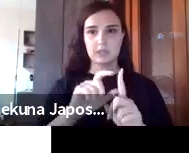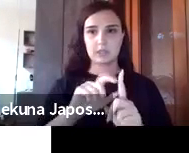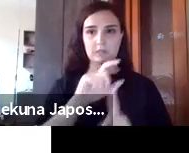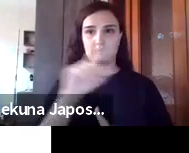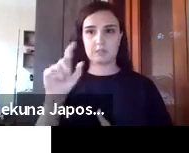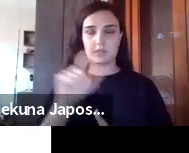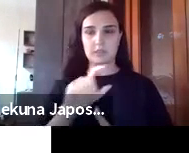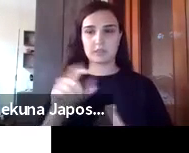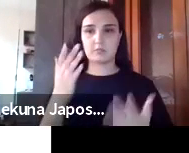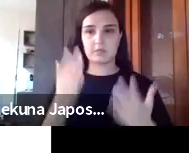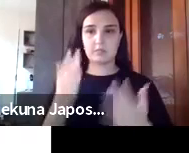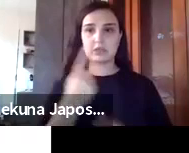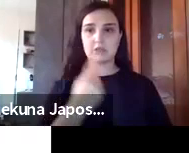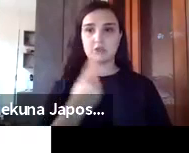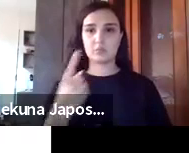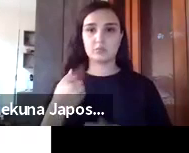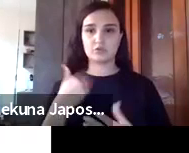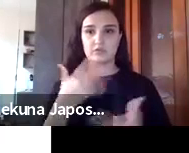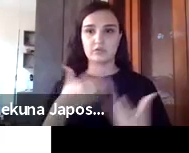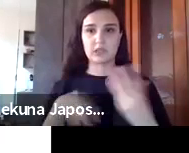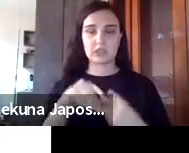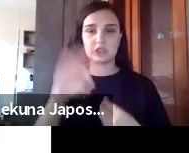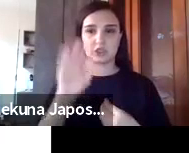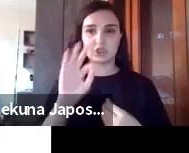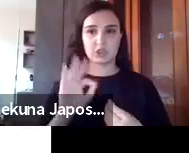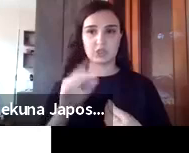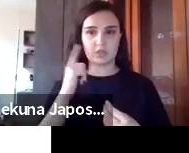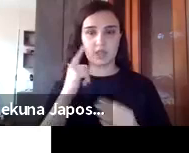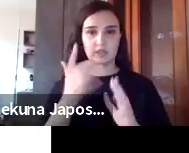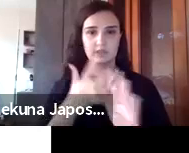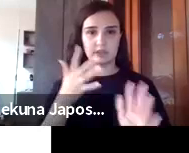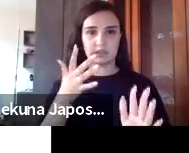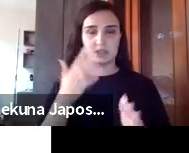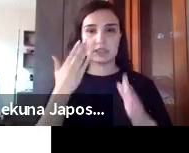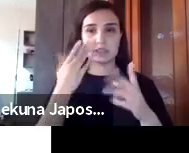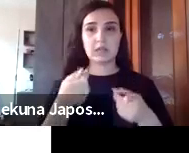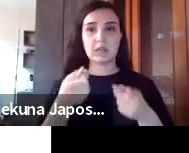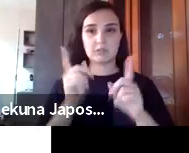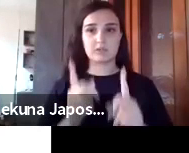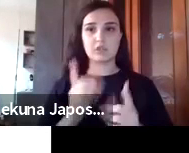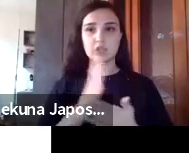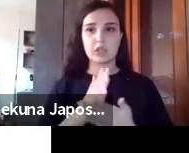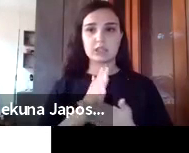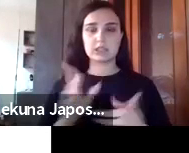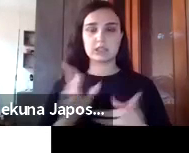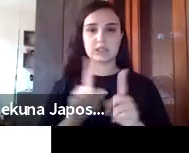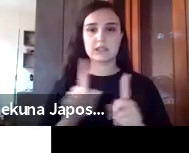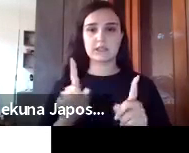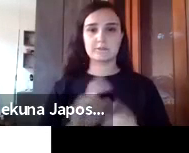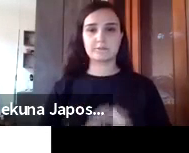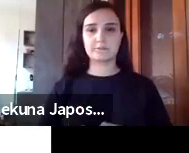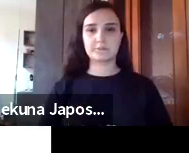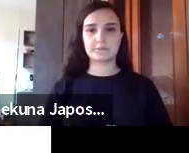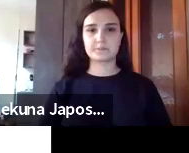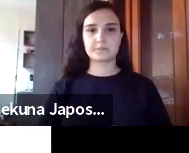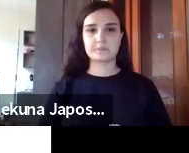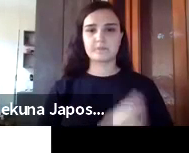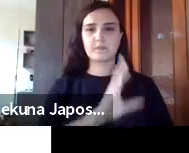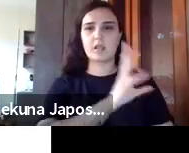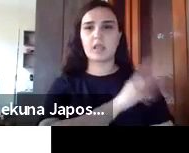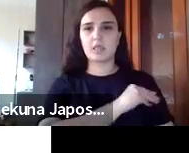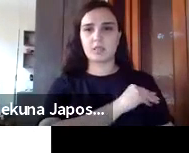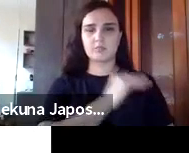რომელიც ალბათ თითოეულ ჩვენგანს ხშირად გაგვიგია. სინამდვილეში არსებობს ესეთი გადაწვის